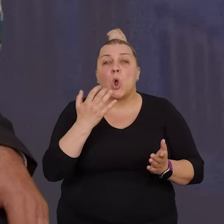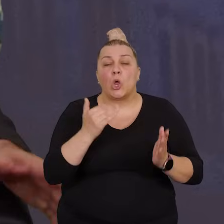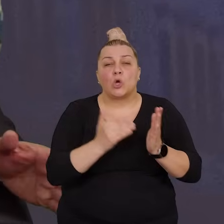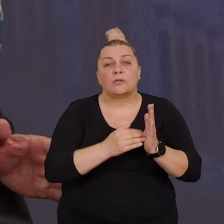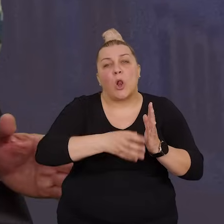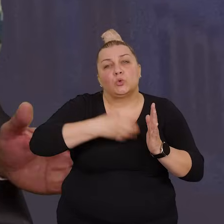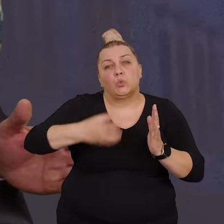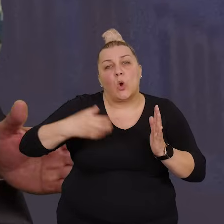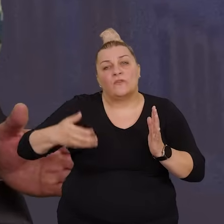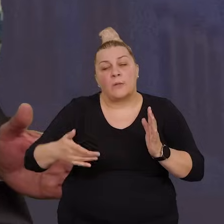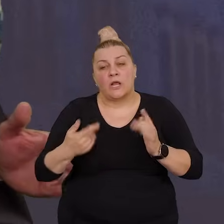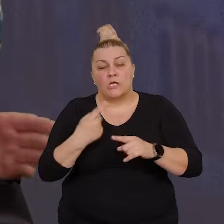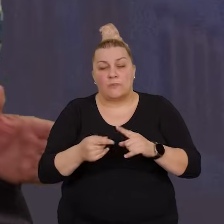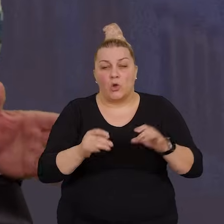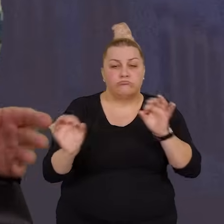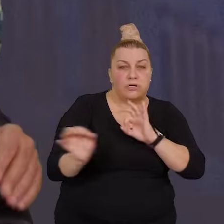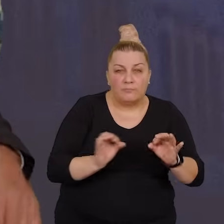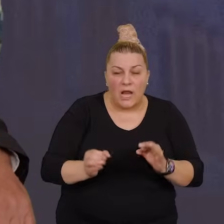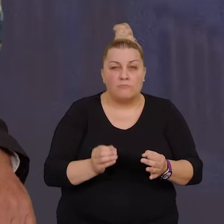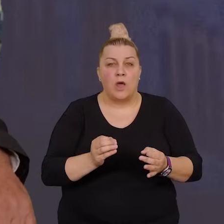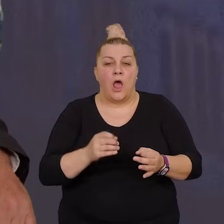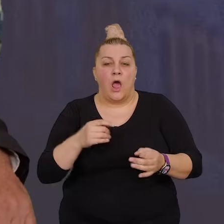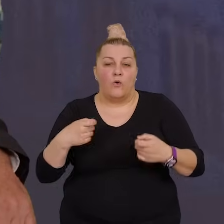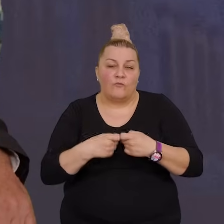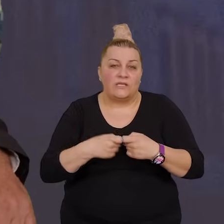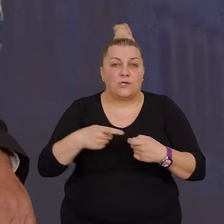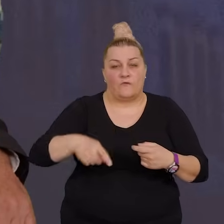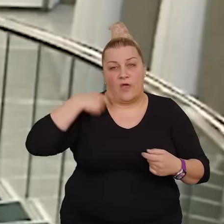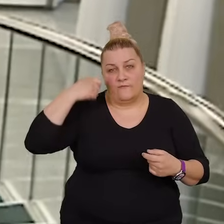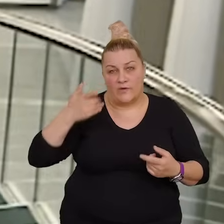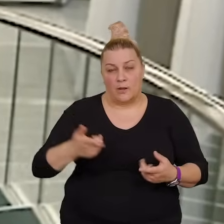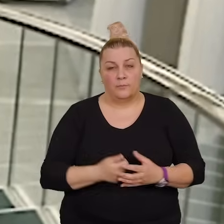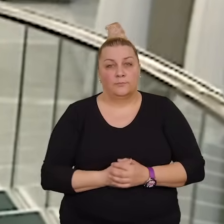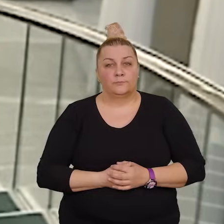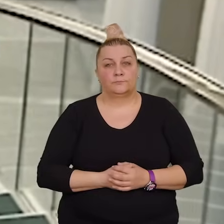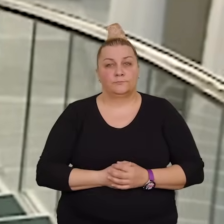razrada, plan, provedba, ovaj projekt bilo jednom u Hrvatskoj Spacija?